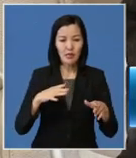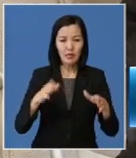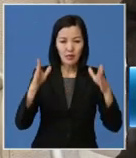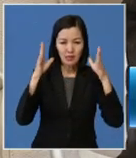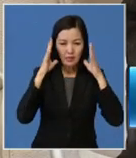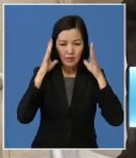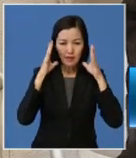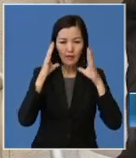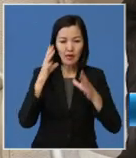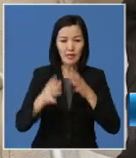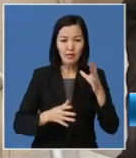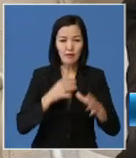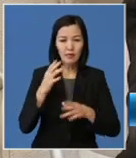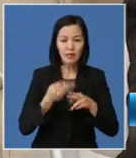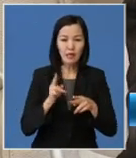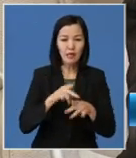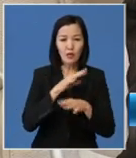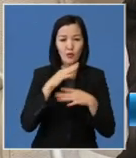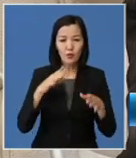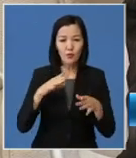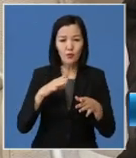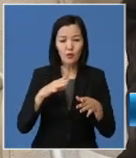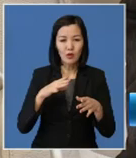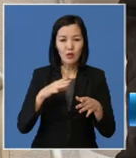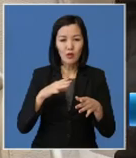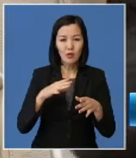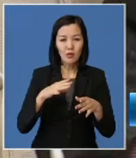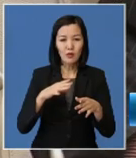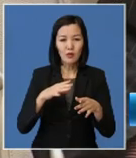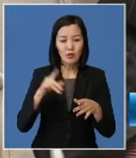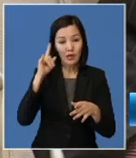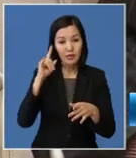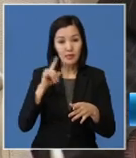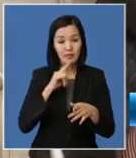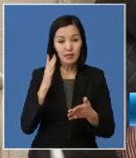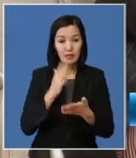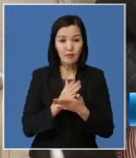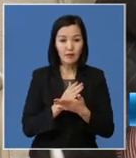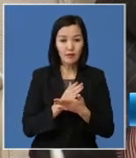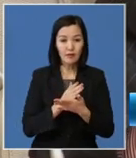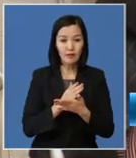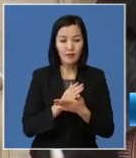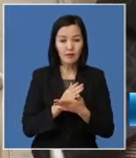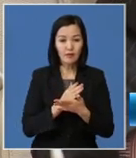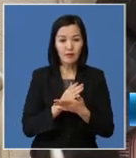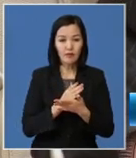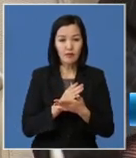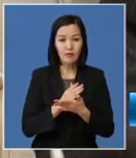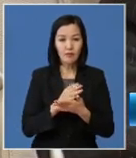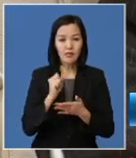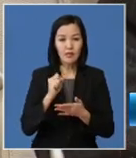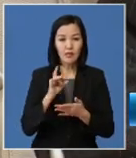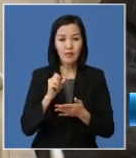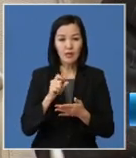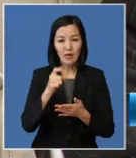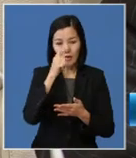әлеміндегі ең күшті мешіті көп, бізде көп мешіті көп ел жоқ. Араб елінде де бізде мешіті бұндай, барлық жерде бұндай